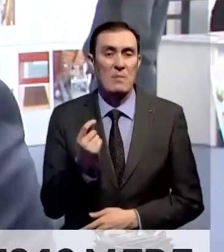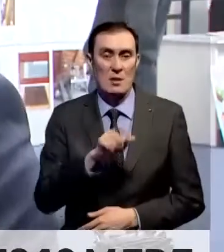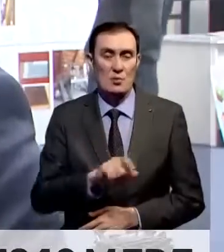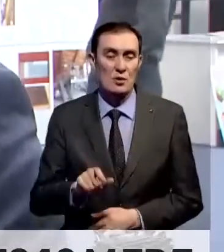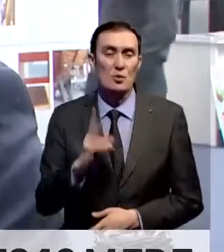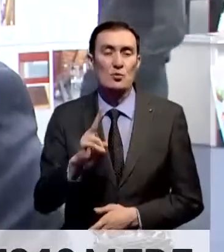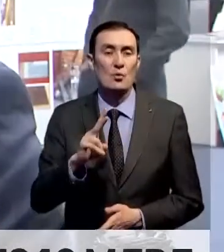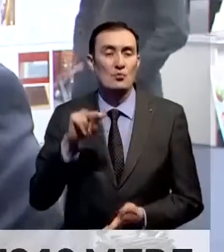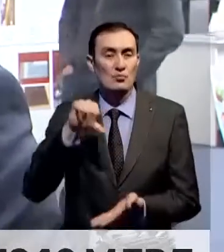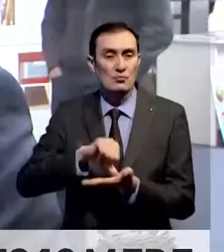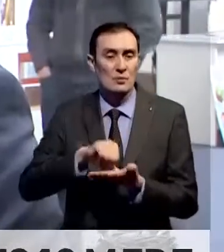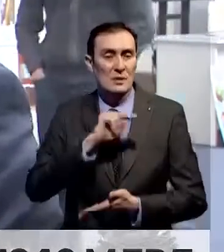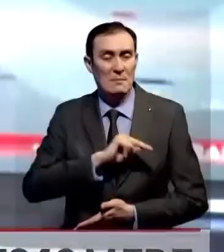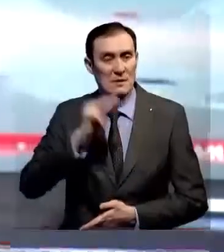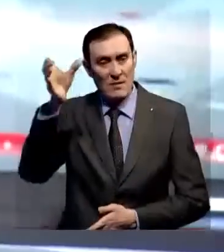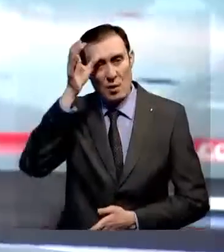занимающихся наукой.